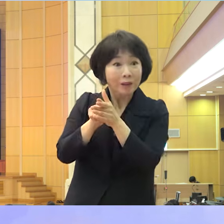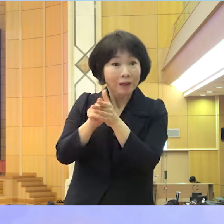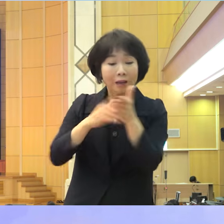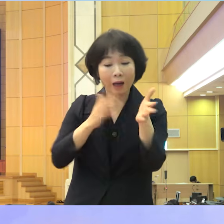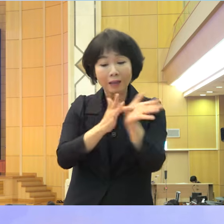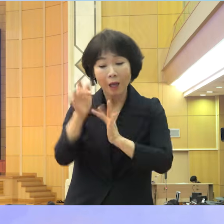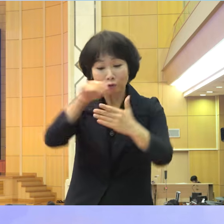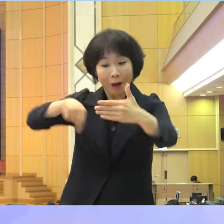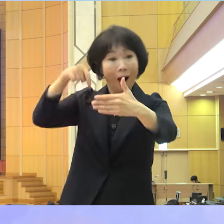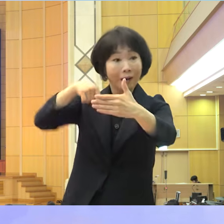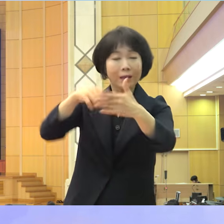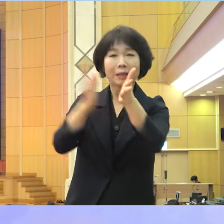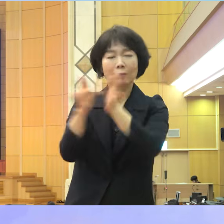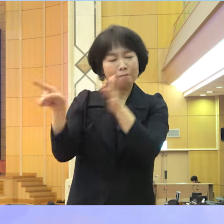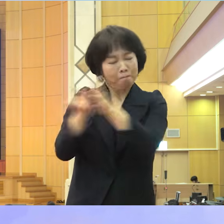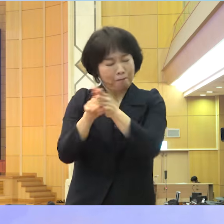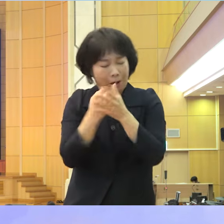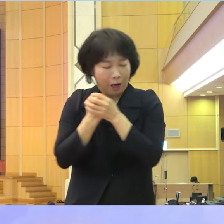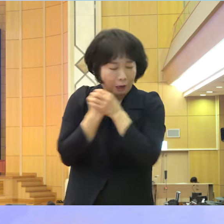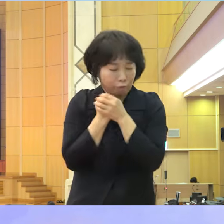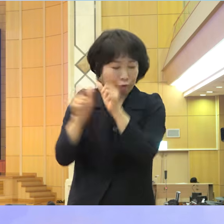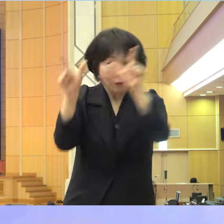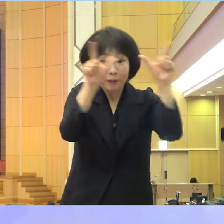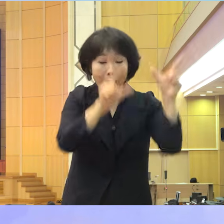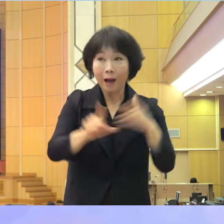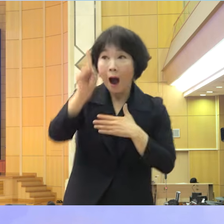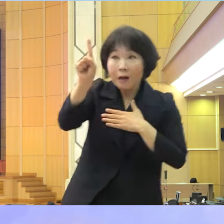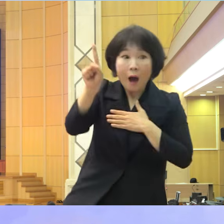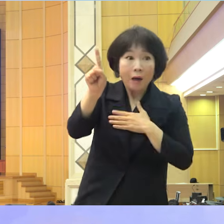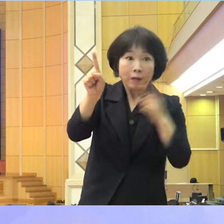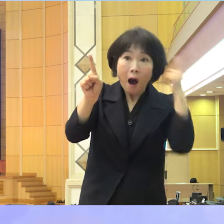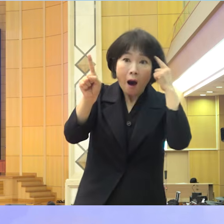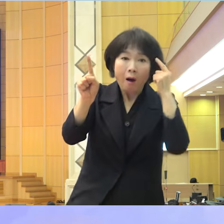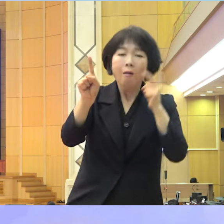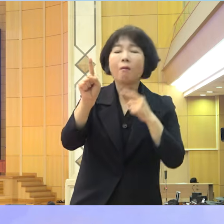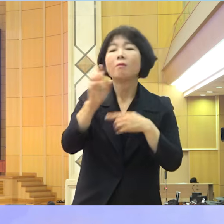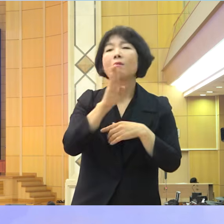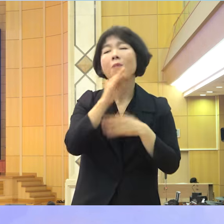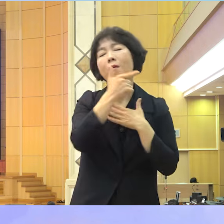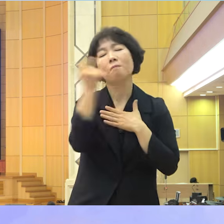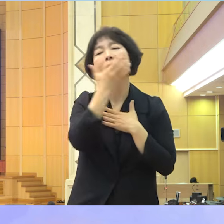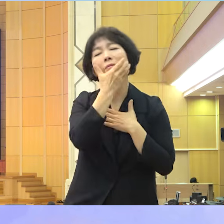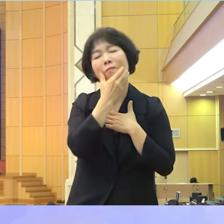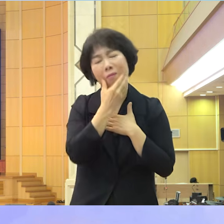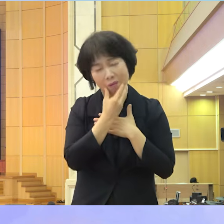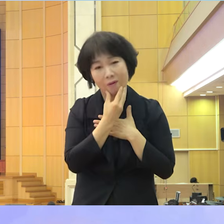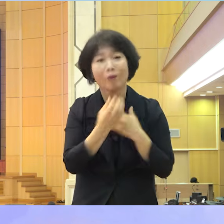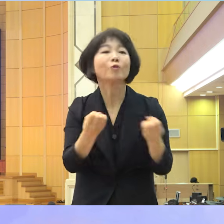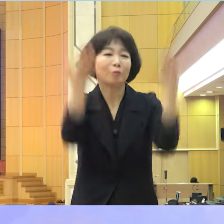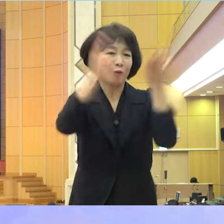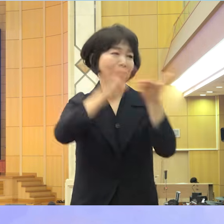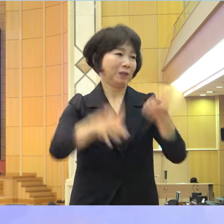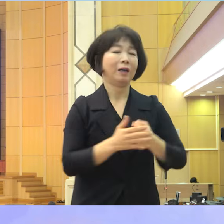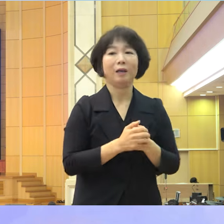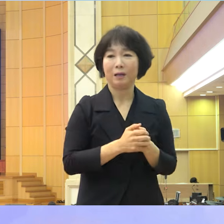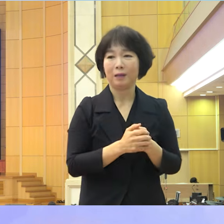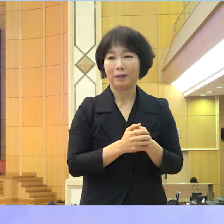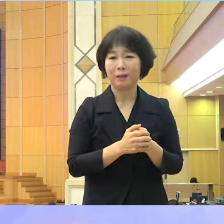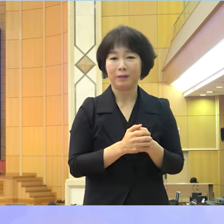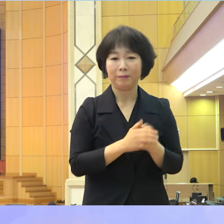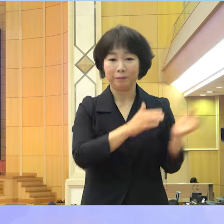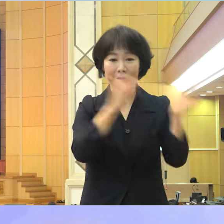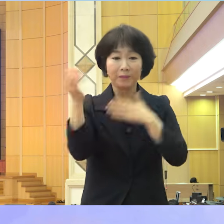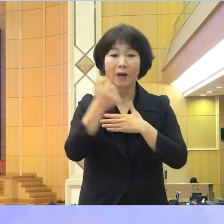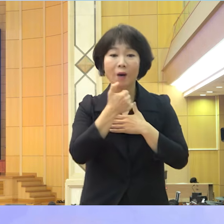주 안에서 믿음 안에서 산다는 이 자체가 정말 행복하고 축복인 것입니다. 그러면